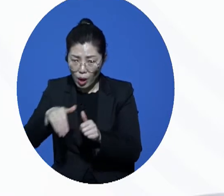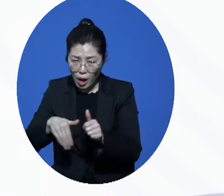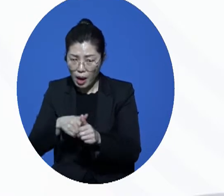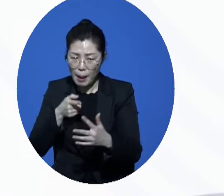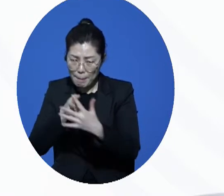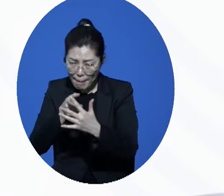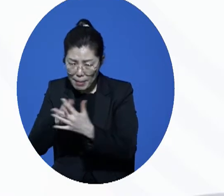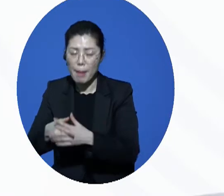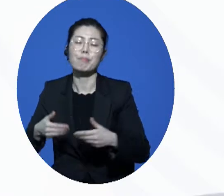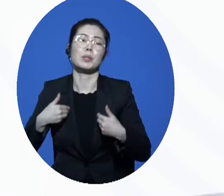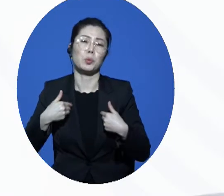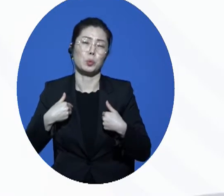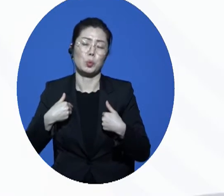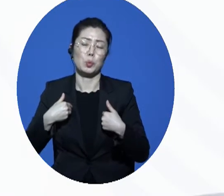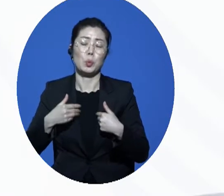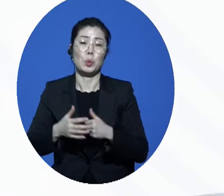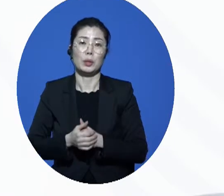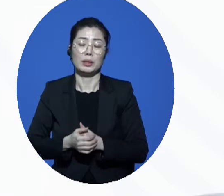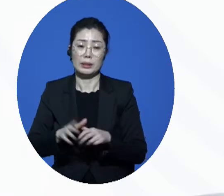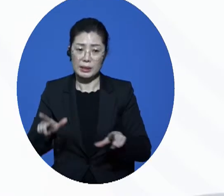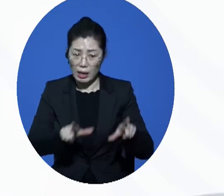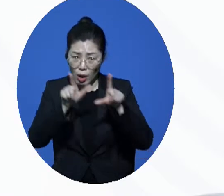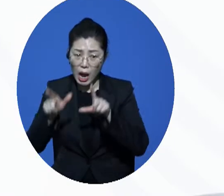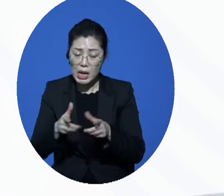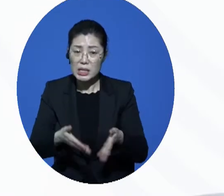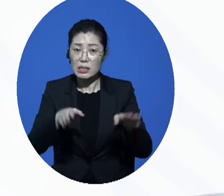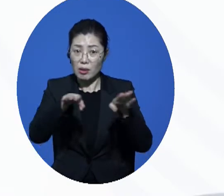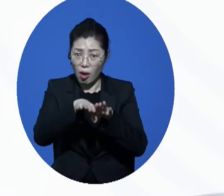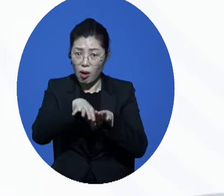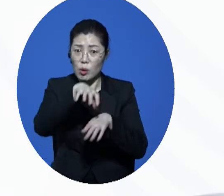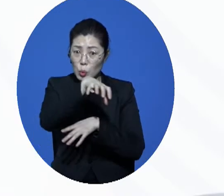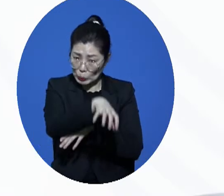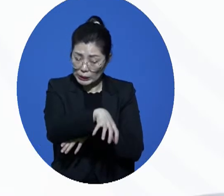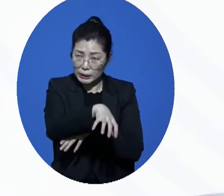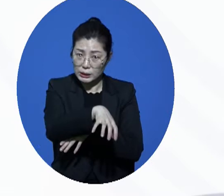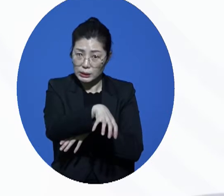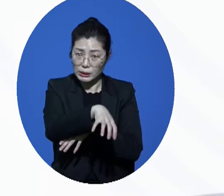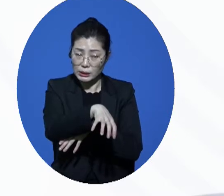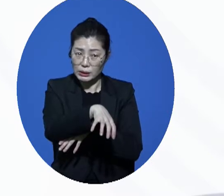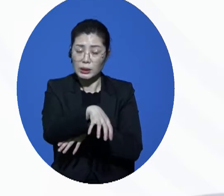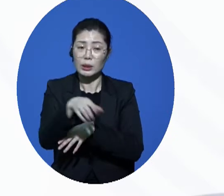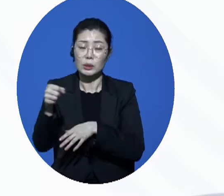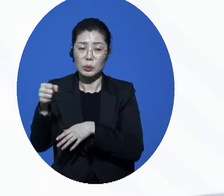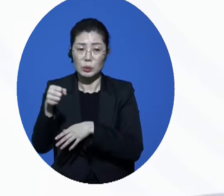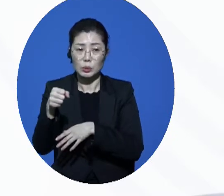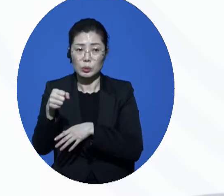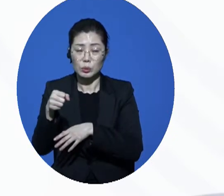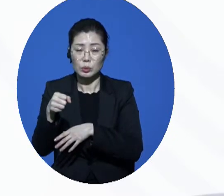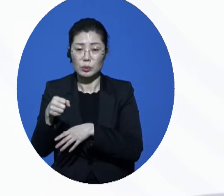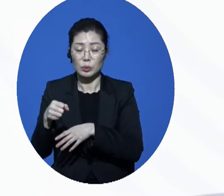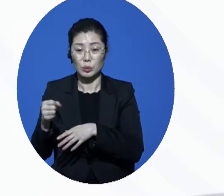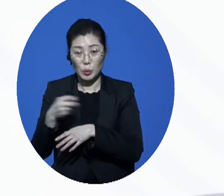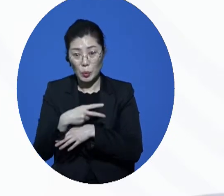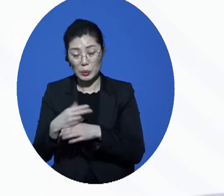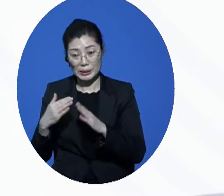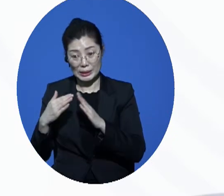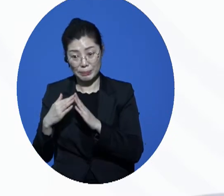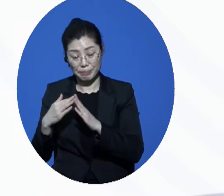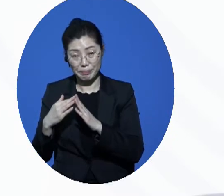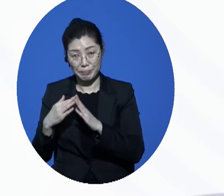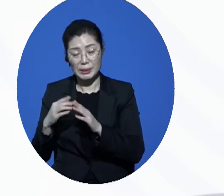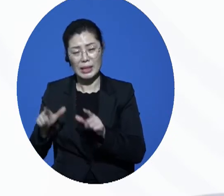필요가 있었습니다. 생활 거주 시설이라든지 또 예를 들어서 뭐 자택에 물론 거주하는 분들도